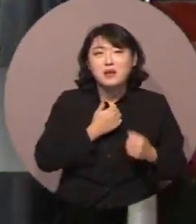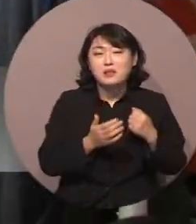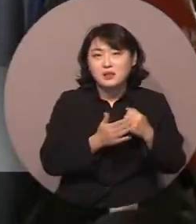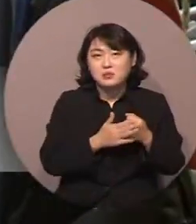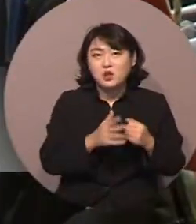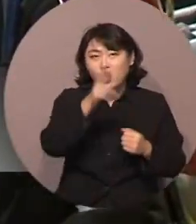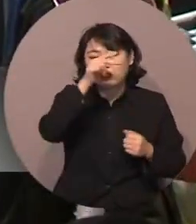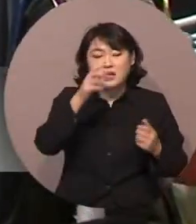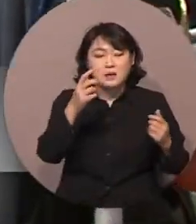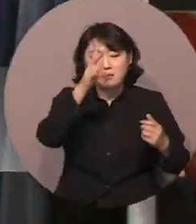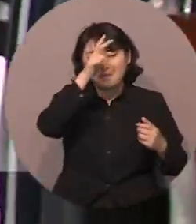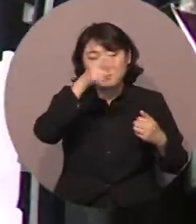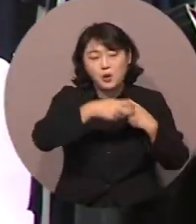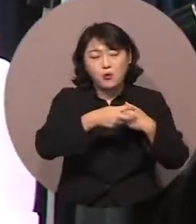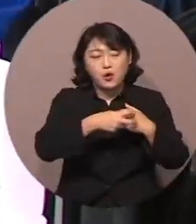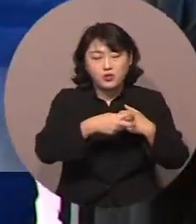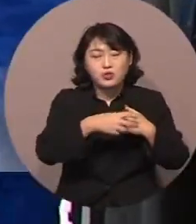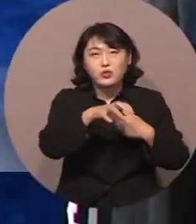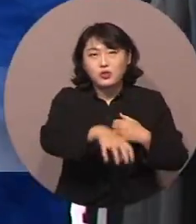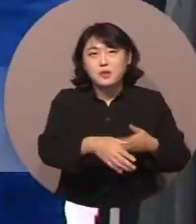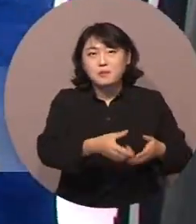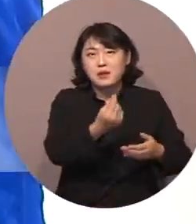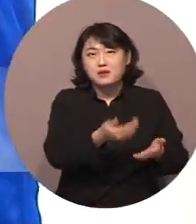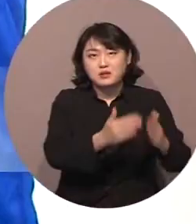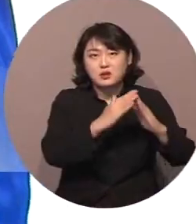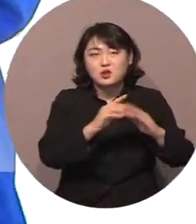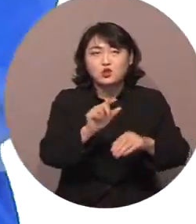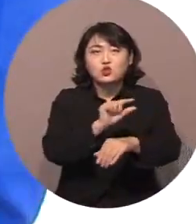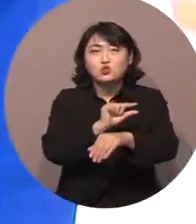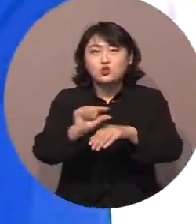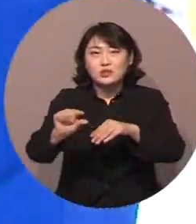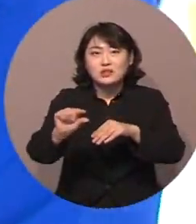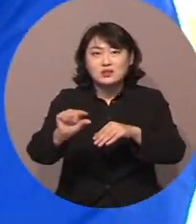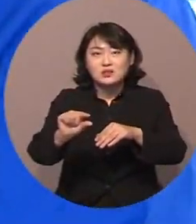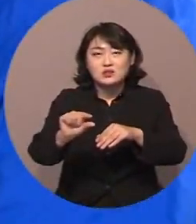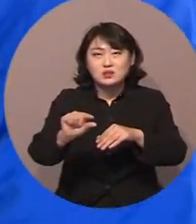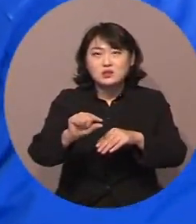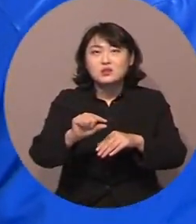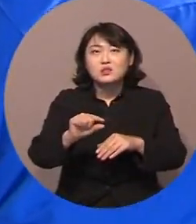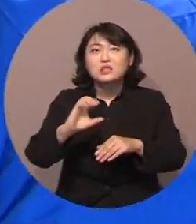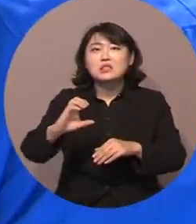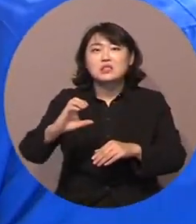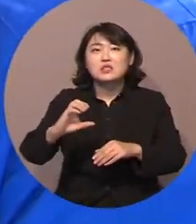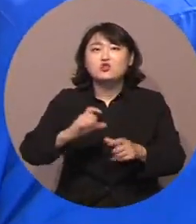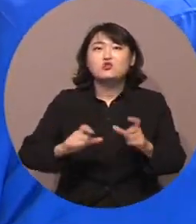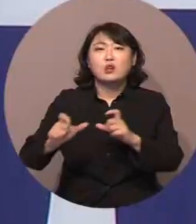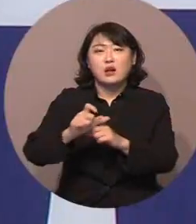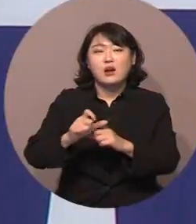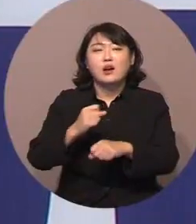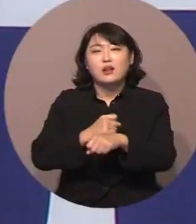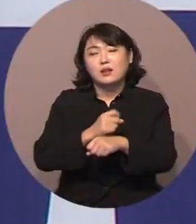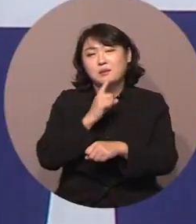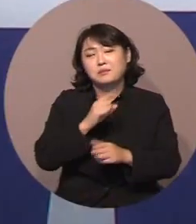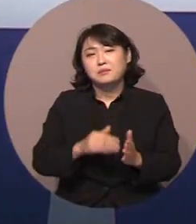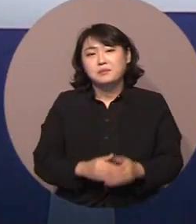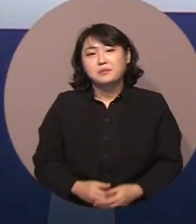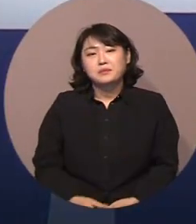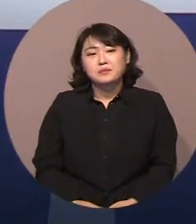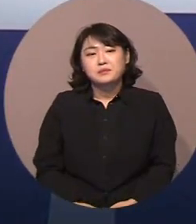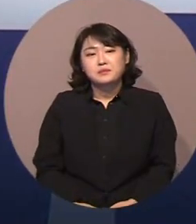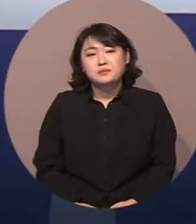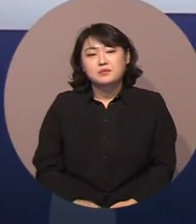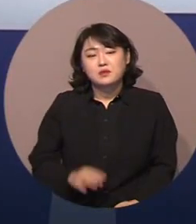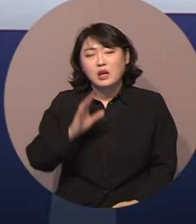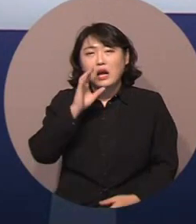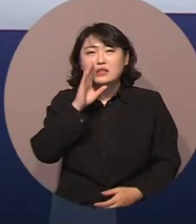경찰병원 조기 건립과 GTX 신호선을 신창까지 연결하겠다고 약속했습니다 아산에 새로운 변화가